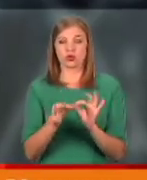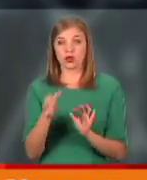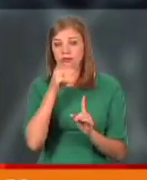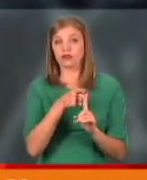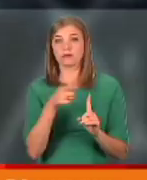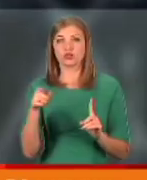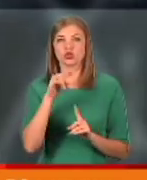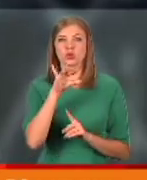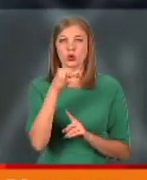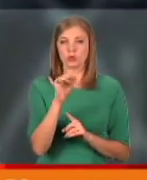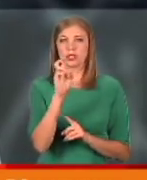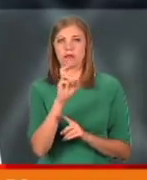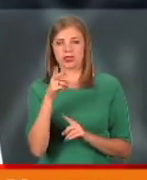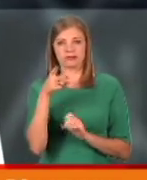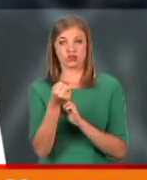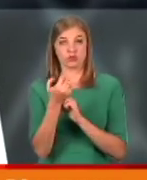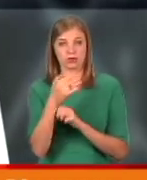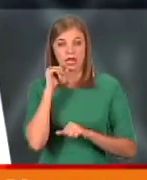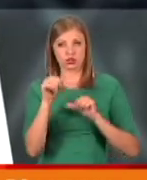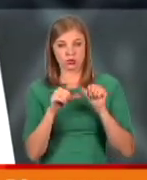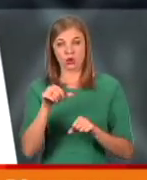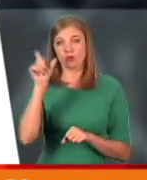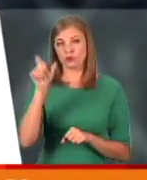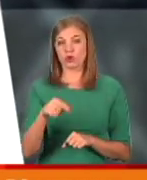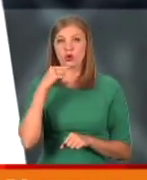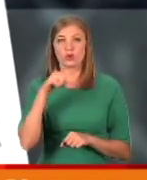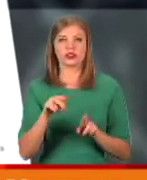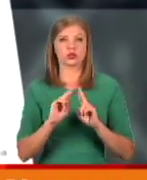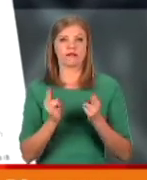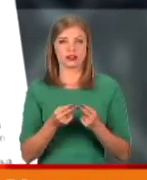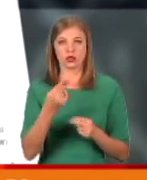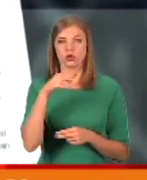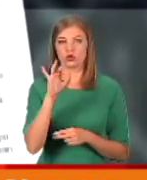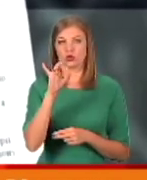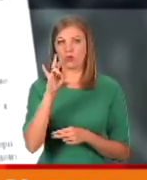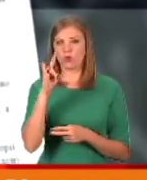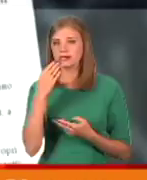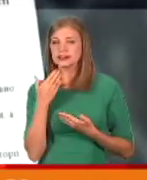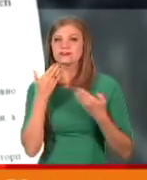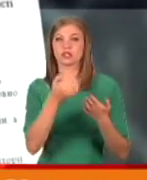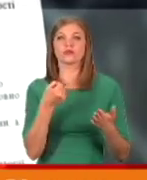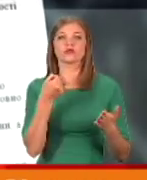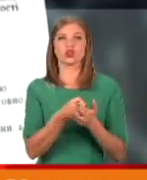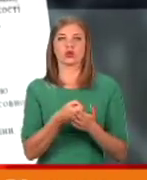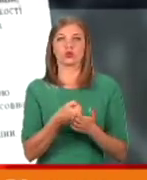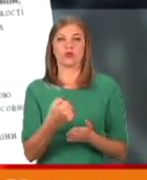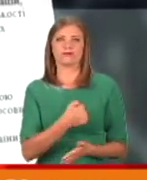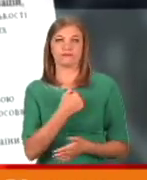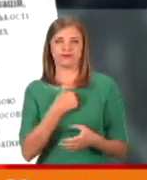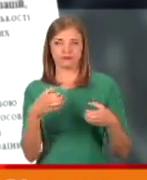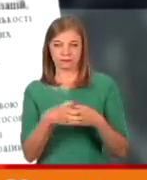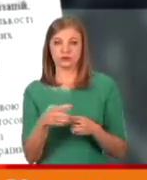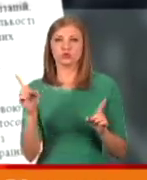період лютого-березня 2015 року громадянин Російської Федерації Доронін звернувся до Нижньовартовського